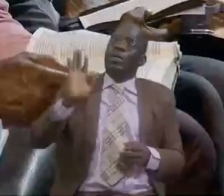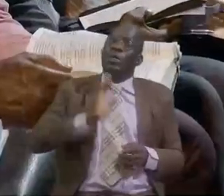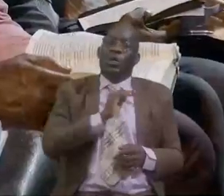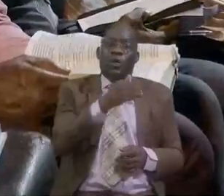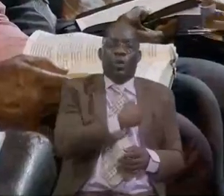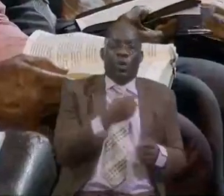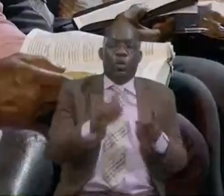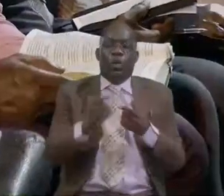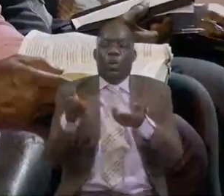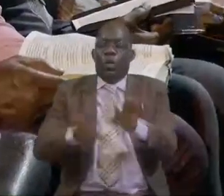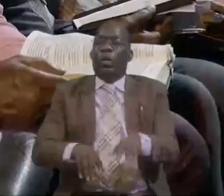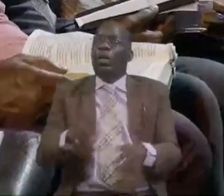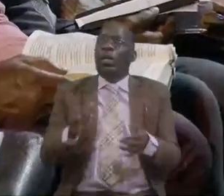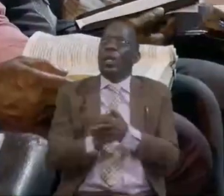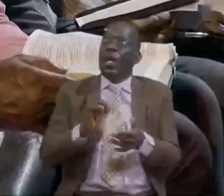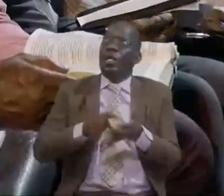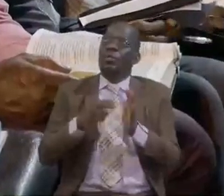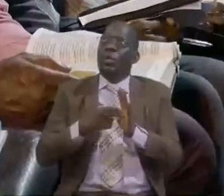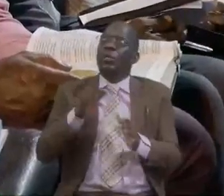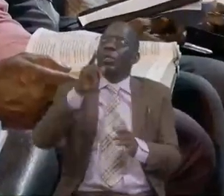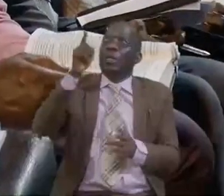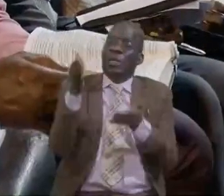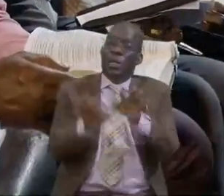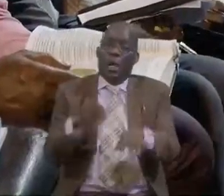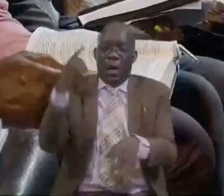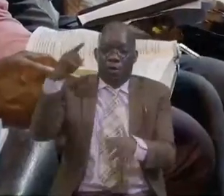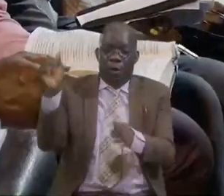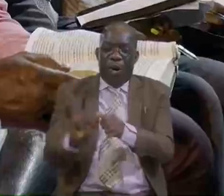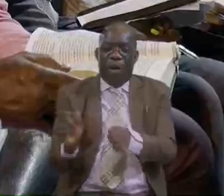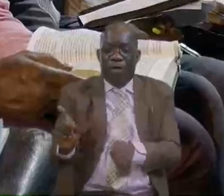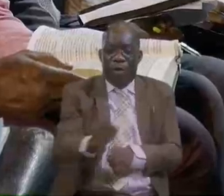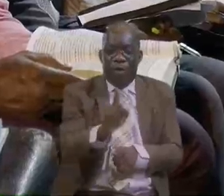Cela veut dire qu'il est mort pour chacun de nous.